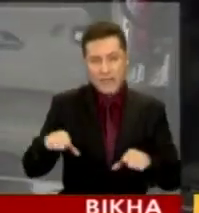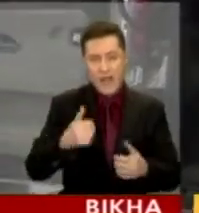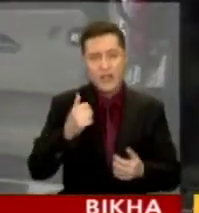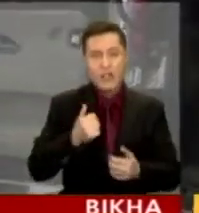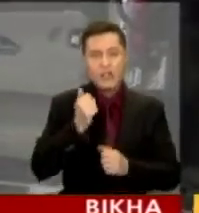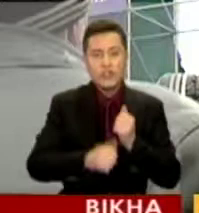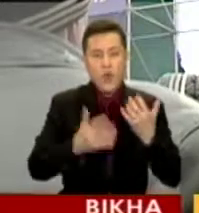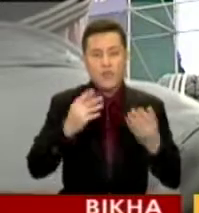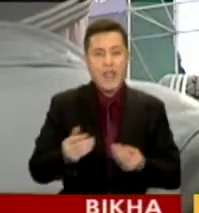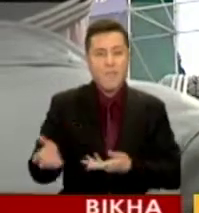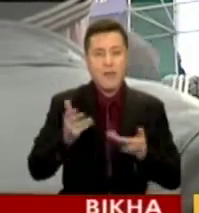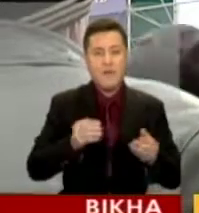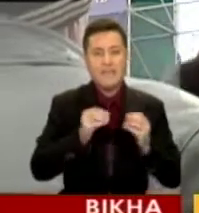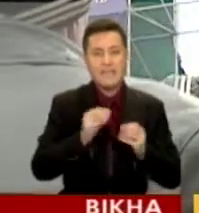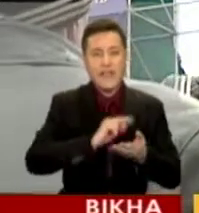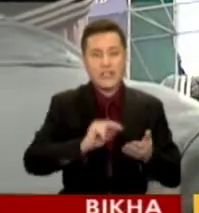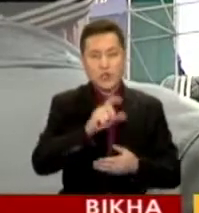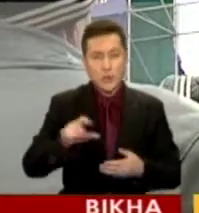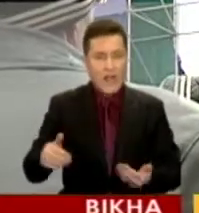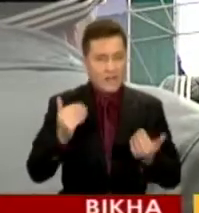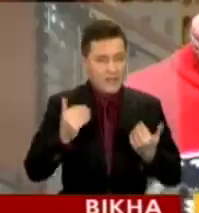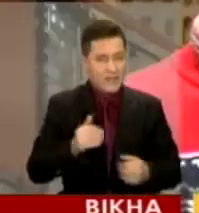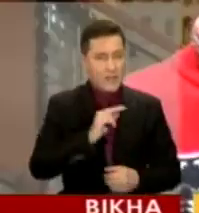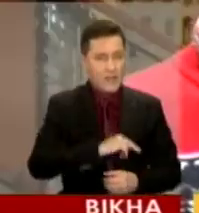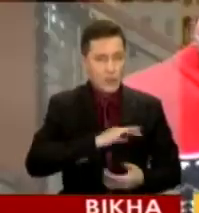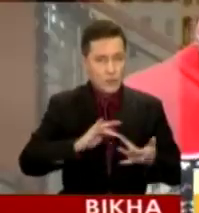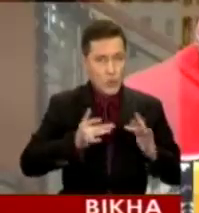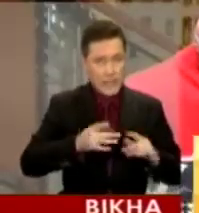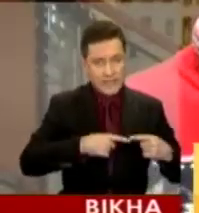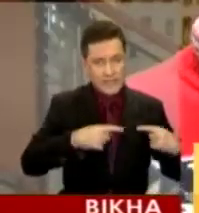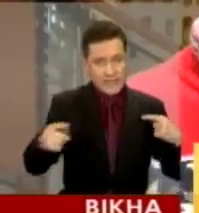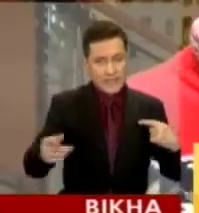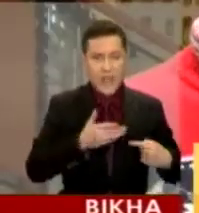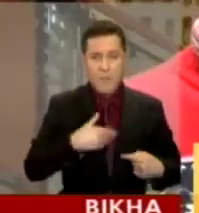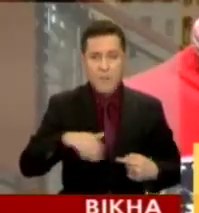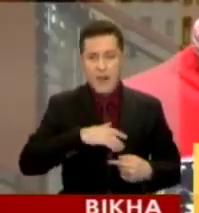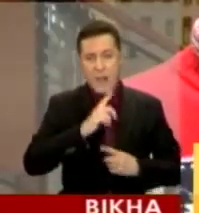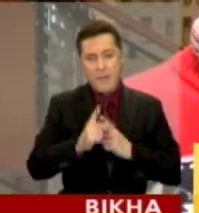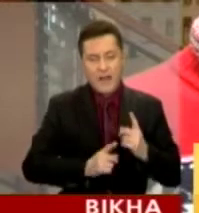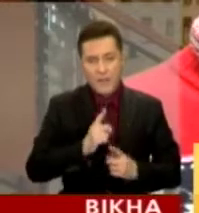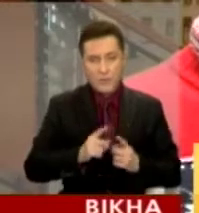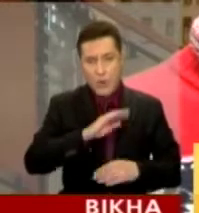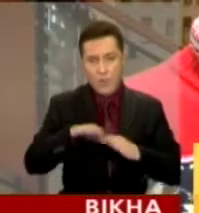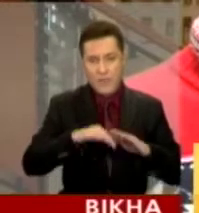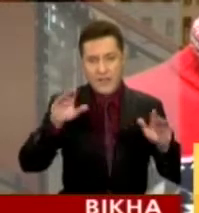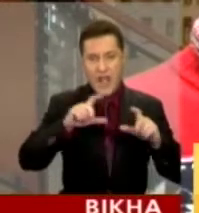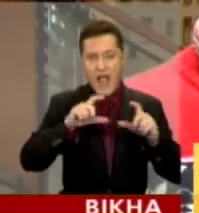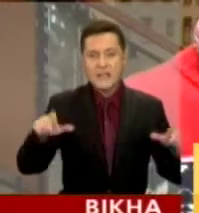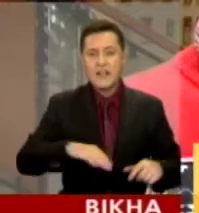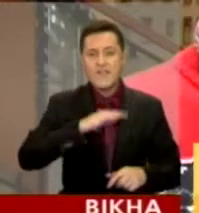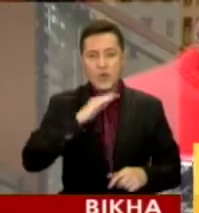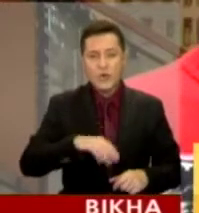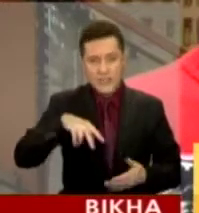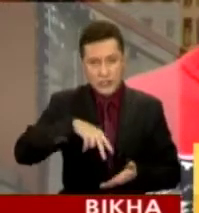приймав десятки журналістів, віднині працює дистанційно. Ми переформатувалися під гаслом «Досить стояти,